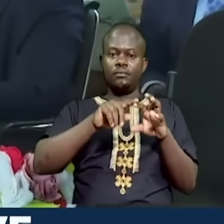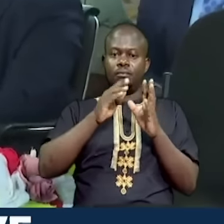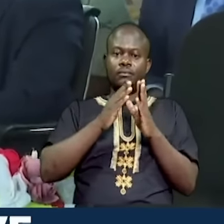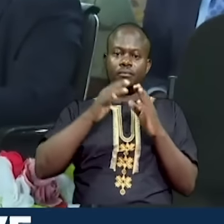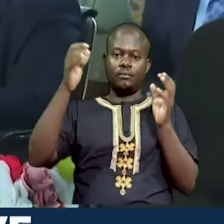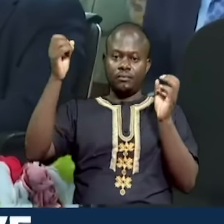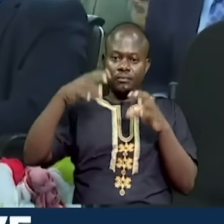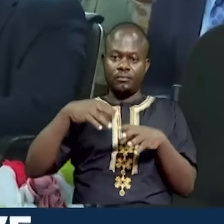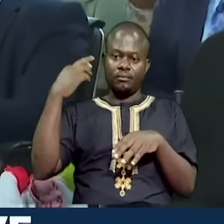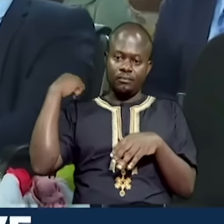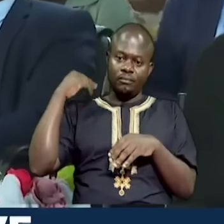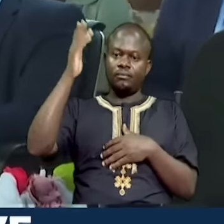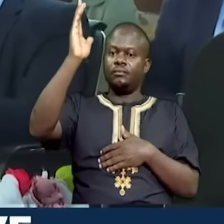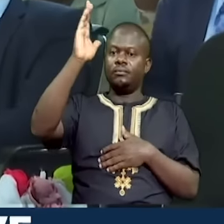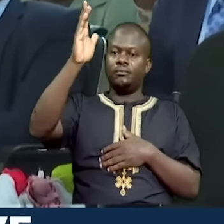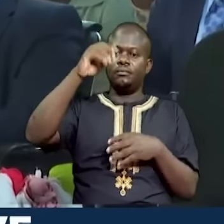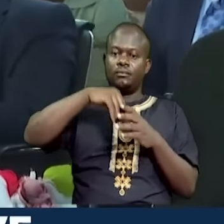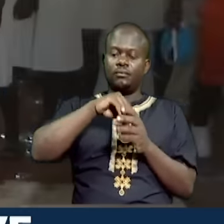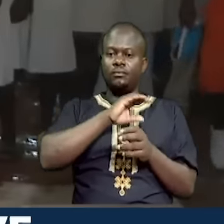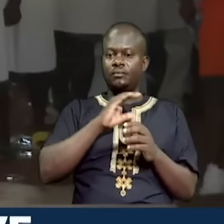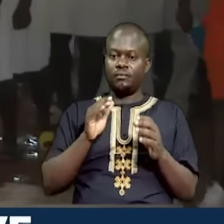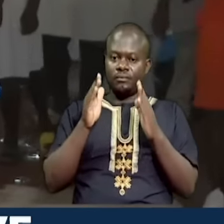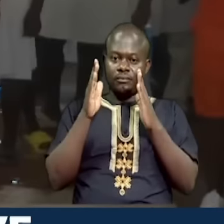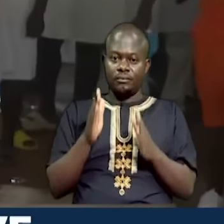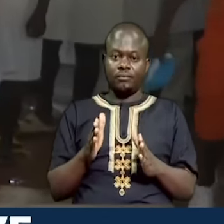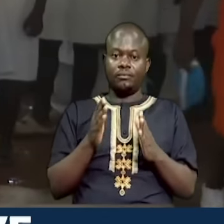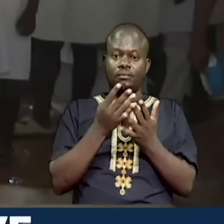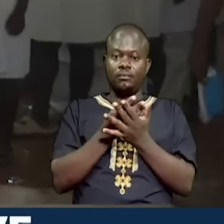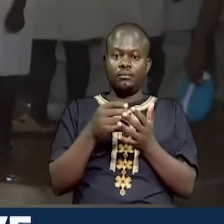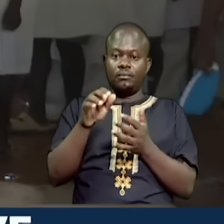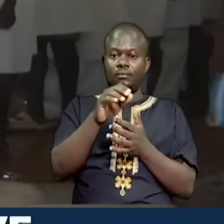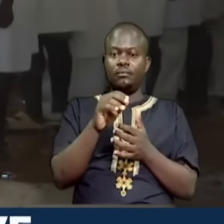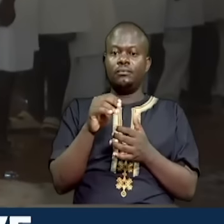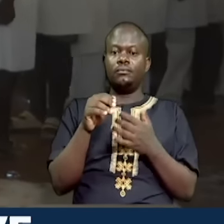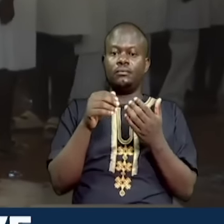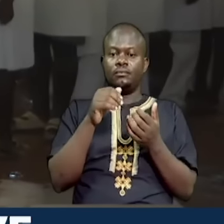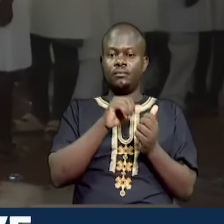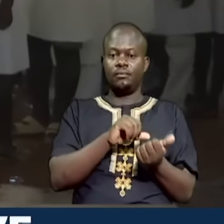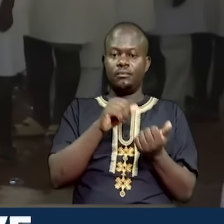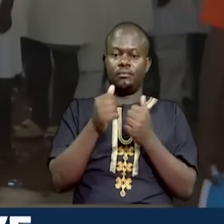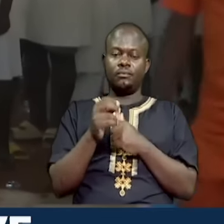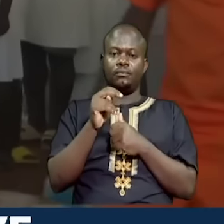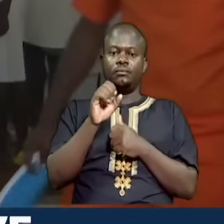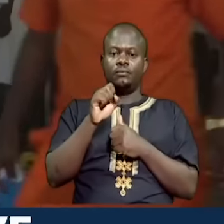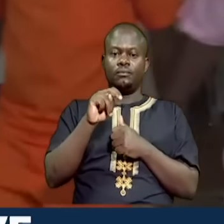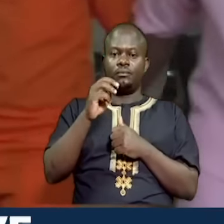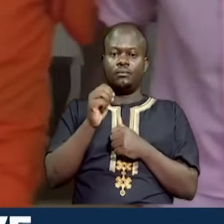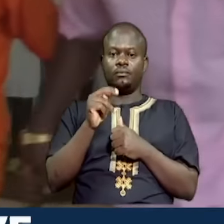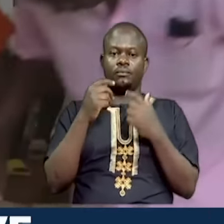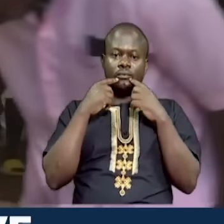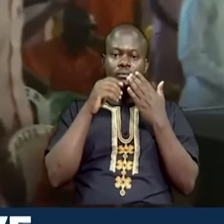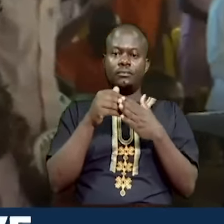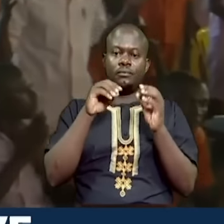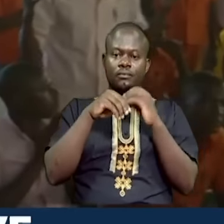Kigali ushinzwe ivugabutumwa mu bakristo ba ADEPR baba muri gereza ya Nyarugenge Pastor Nsengimana Shaka avuga ko yari umusaruro